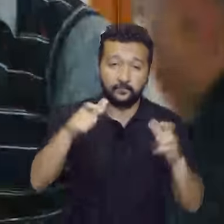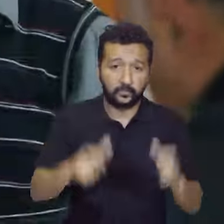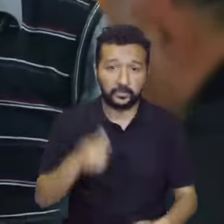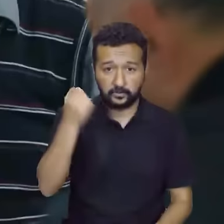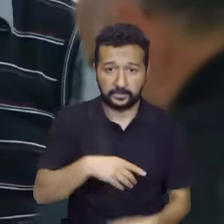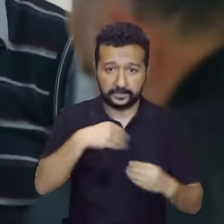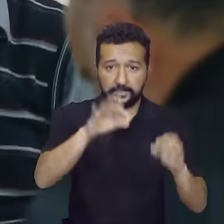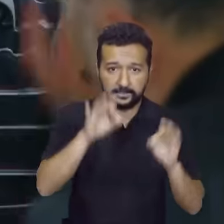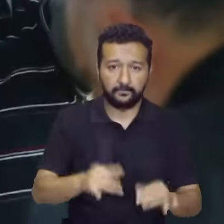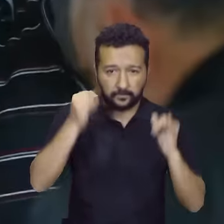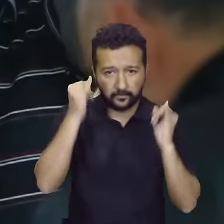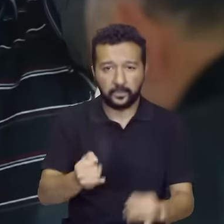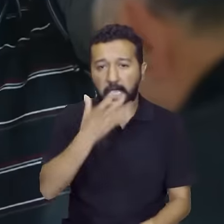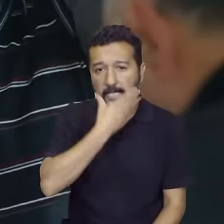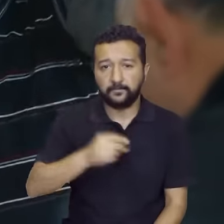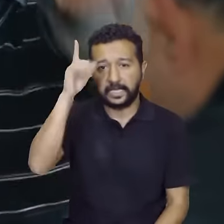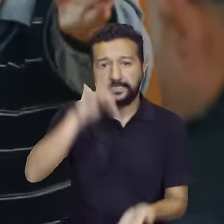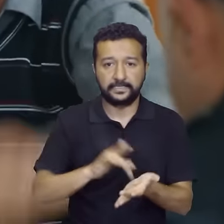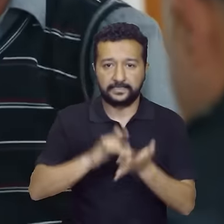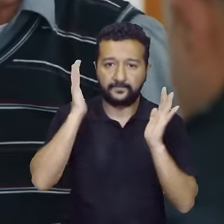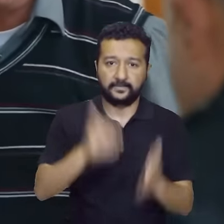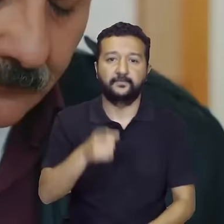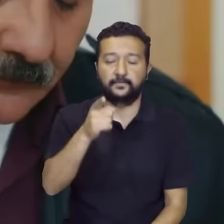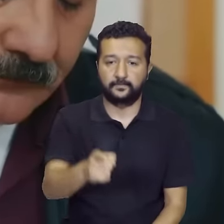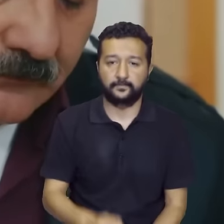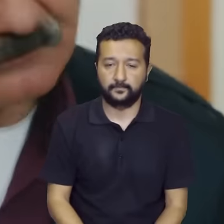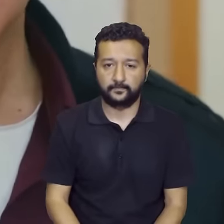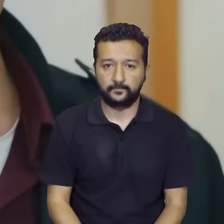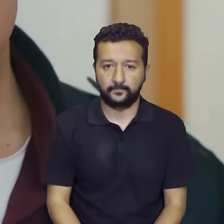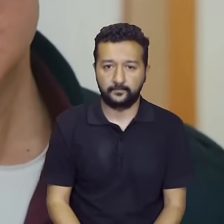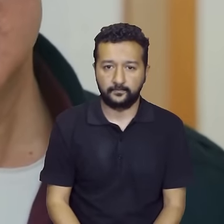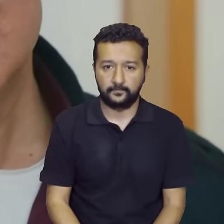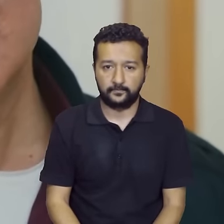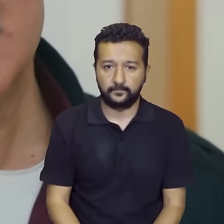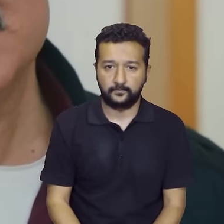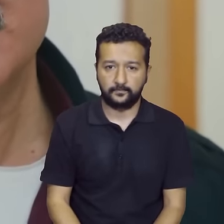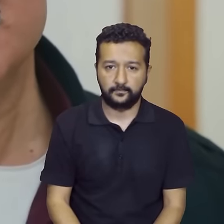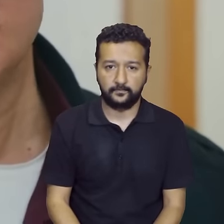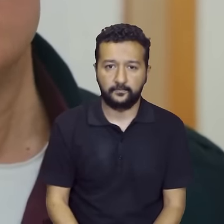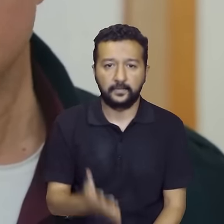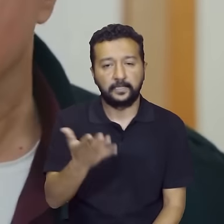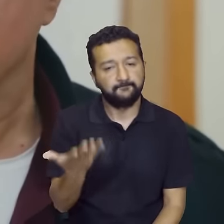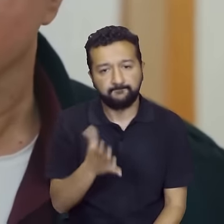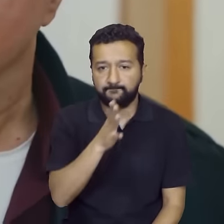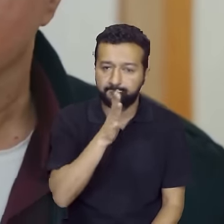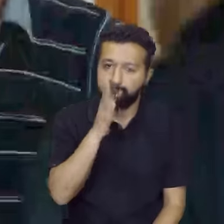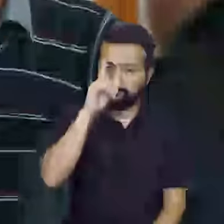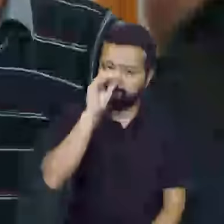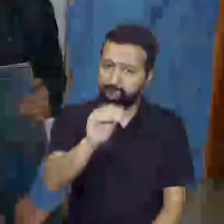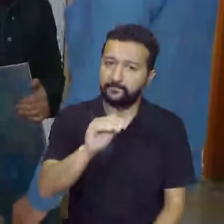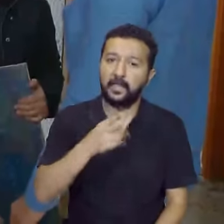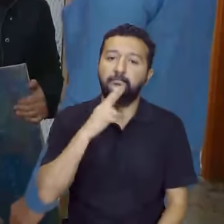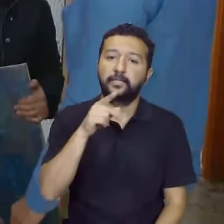buradaki hisseni sattın değil mi? Tüm yazıklar, Allah senin cezanı versin be. İlk başını kaldırdı. Alacağınız olsun Adile abla.